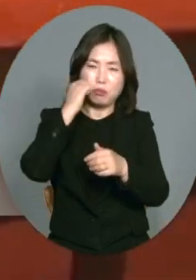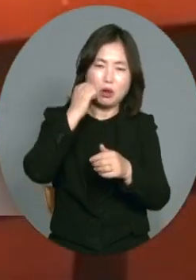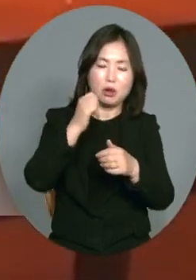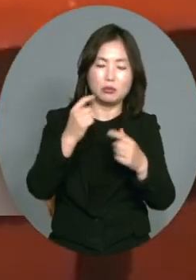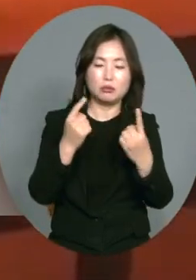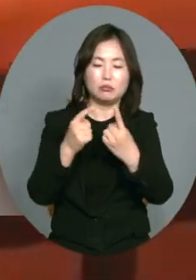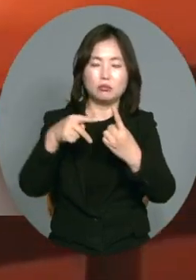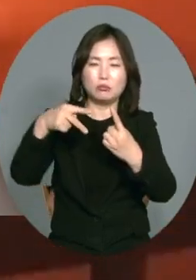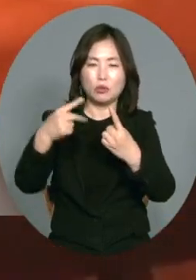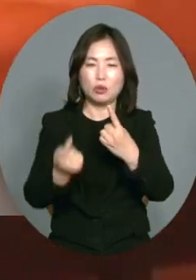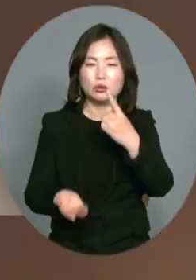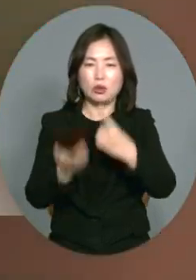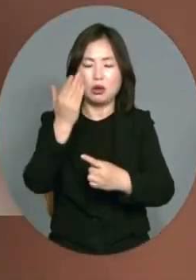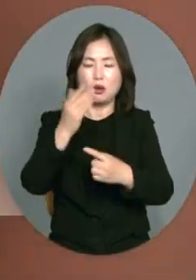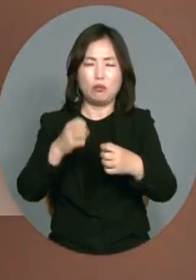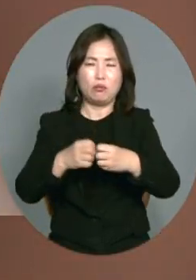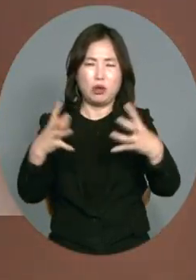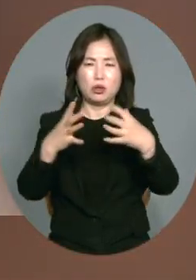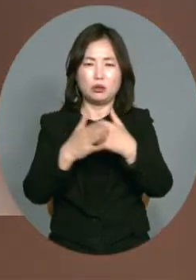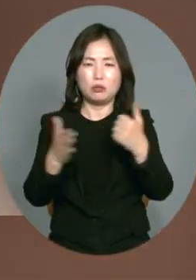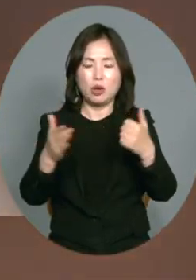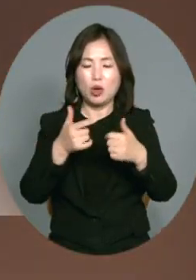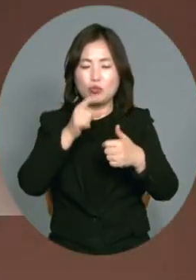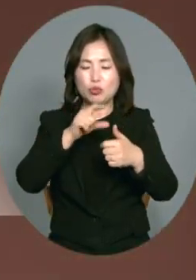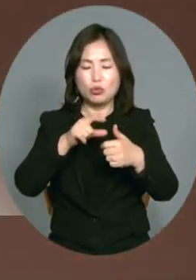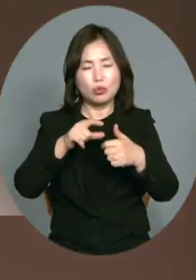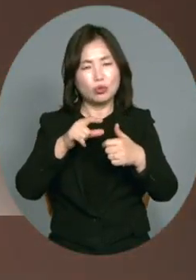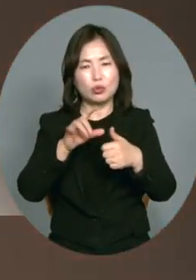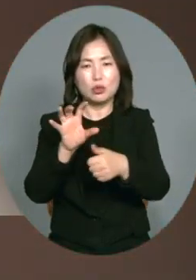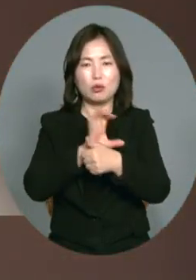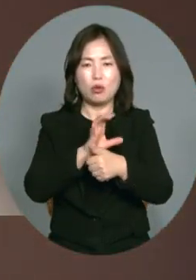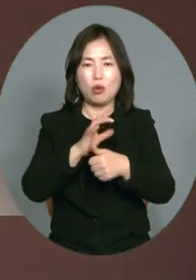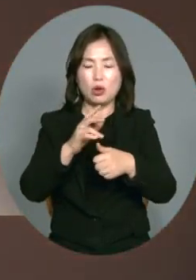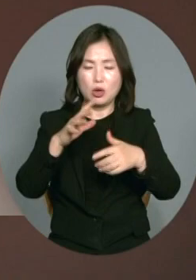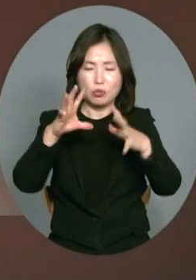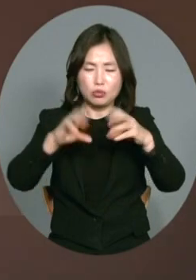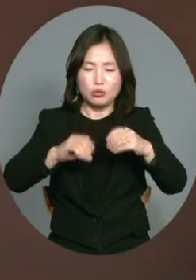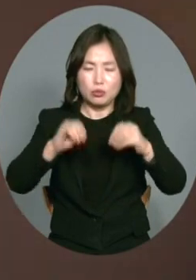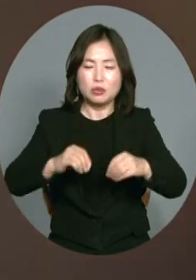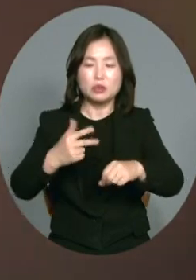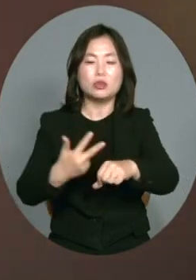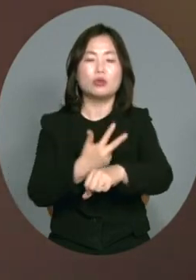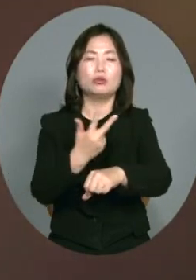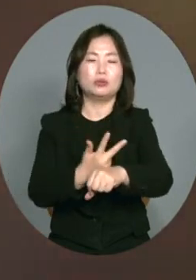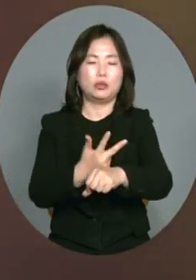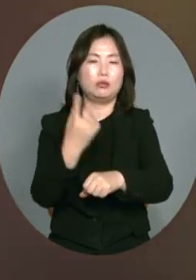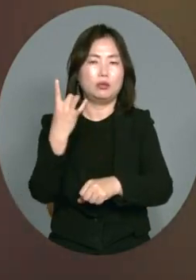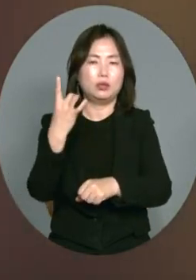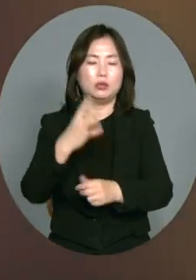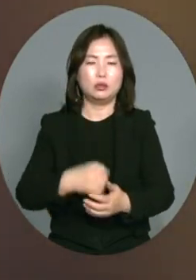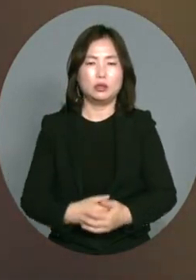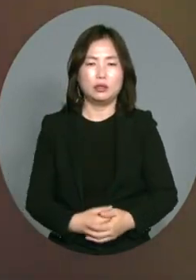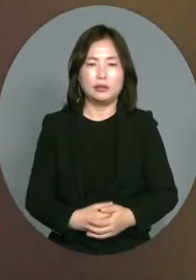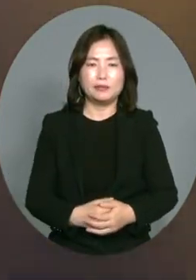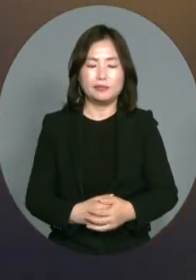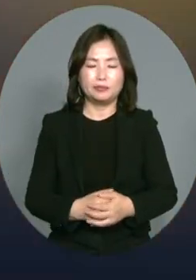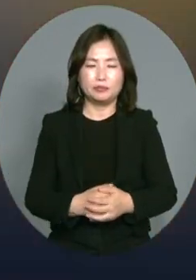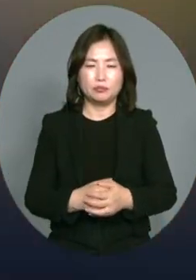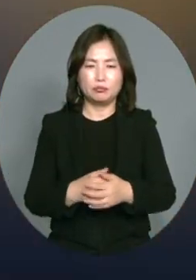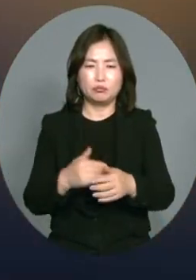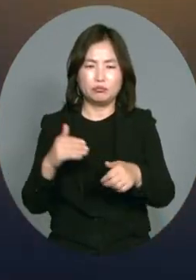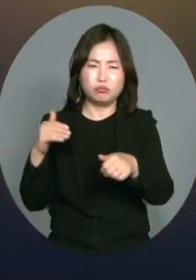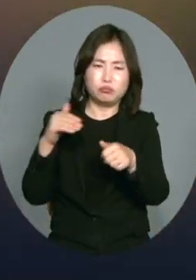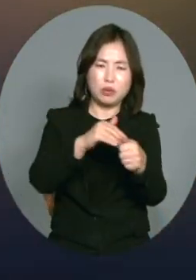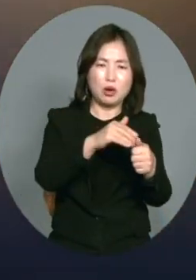천도가 넘는 열폭주 현상이 일어나 물로만 끓여면 통상 7시간이 넘게 걸립니다 충격에